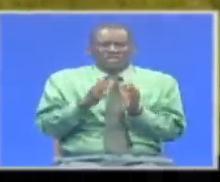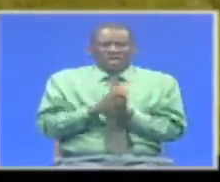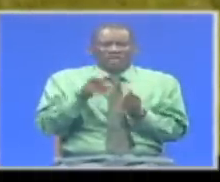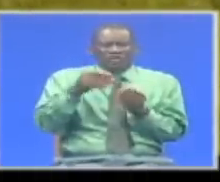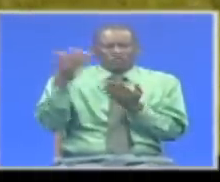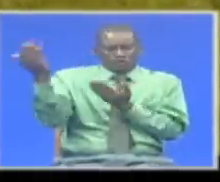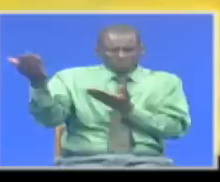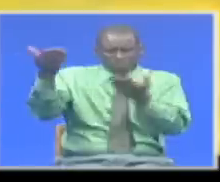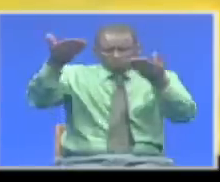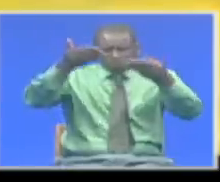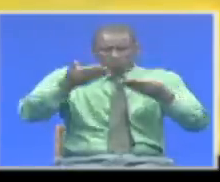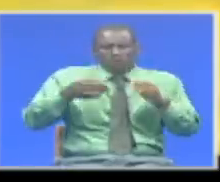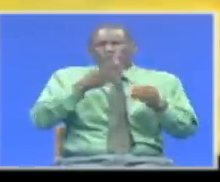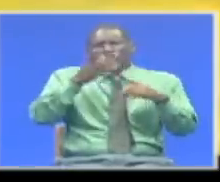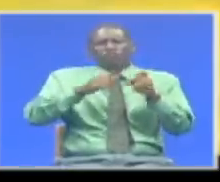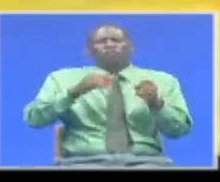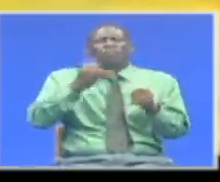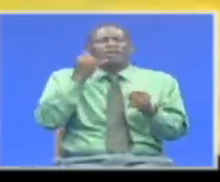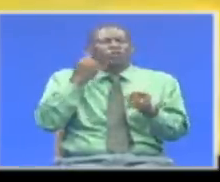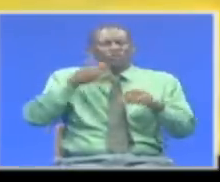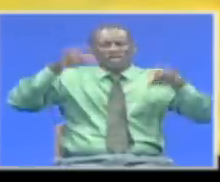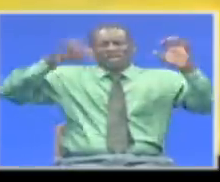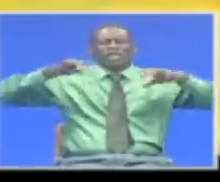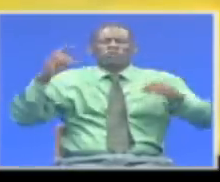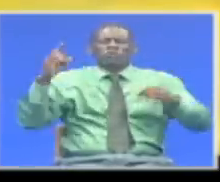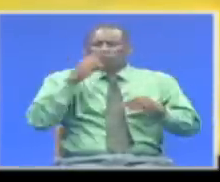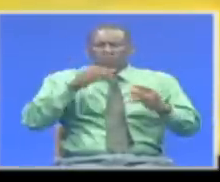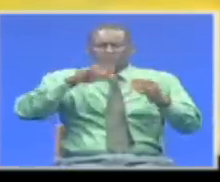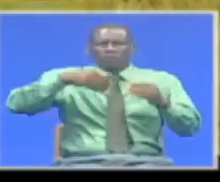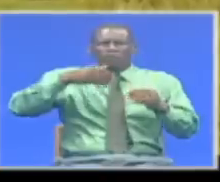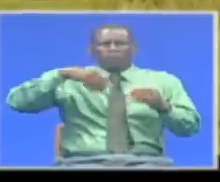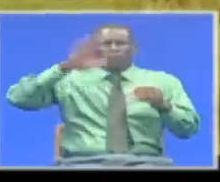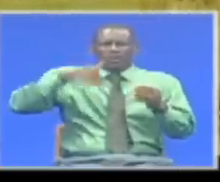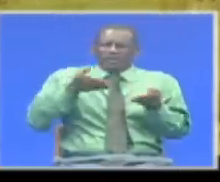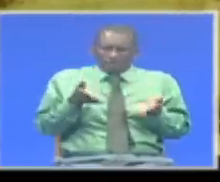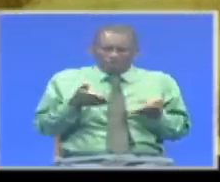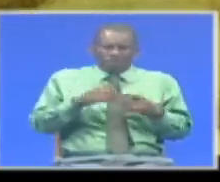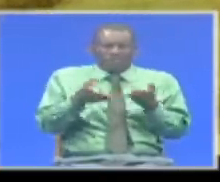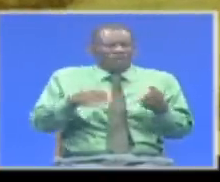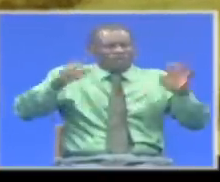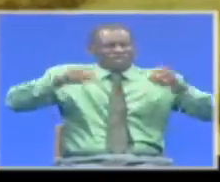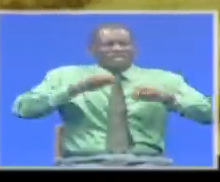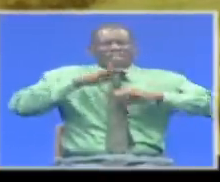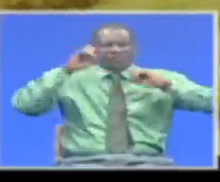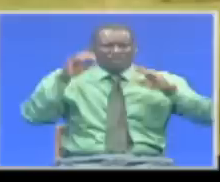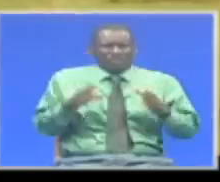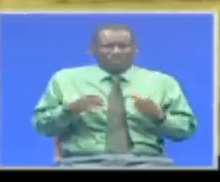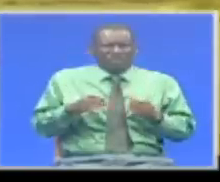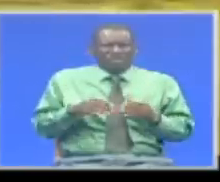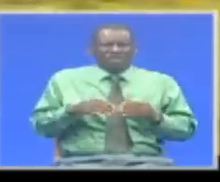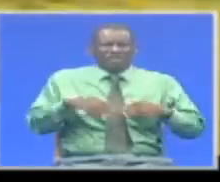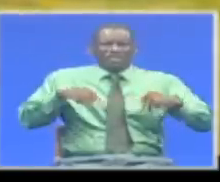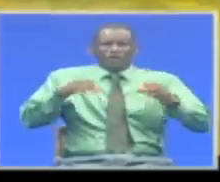mvua hata kutoka Nakuru. Na ilikuwa inanyesha mingi kuliko hata wakati. Saizi hii ni sosa. The rising population of forest